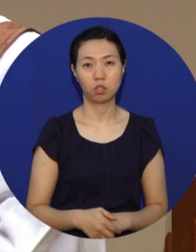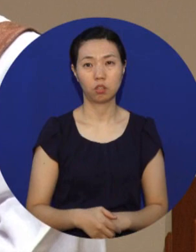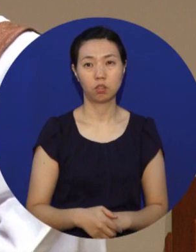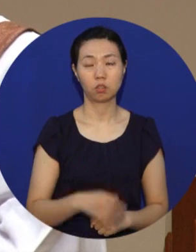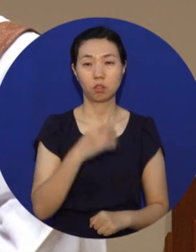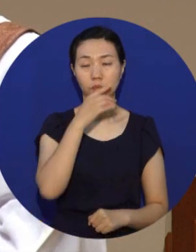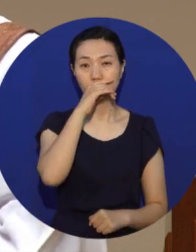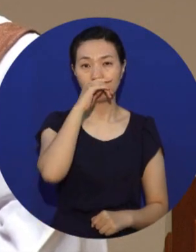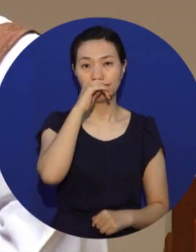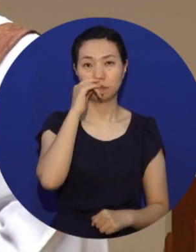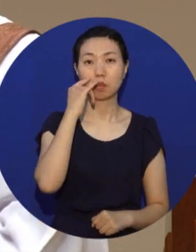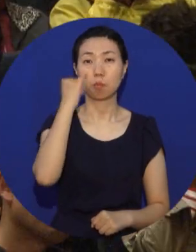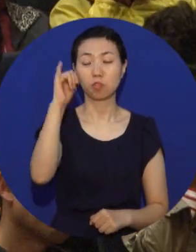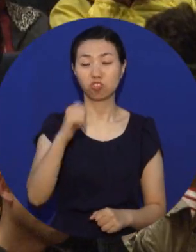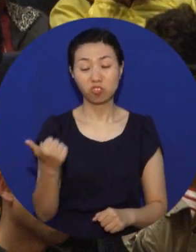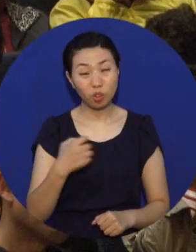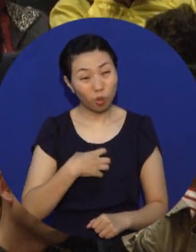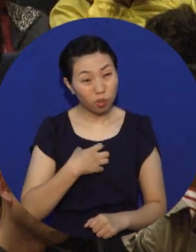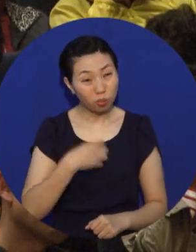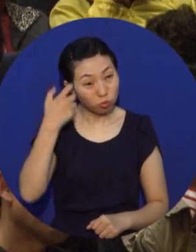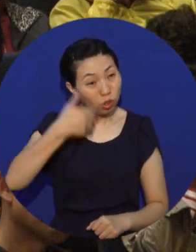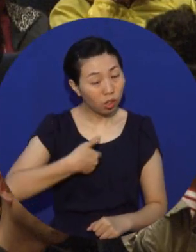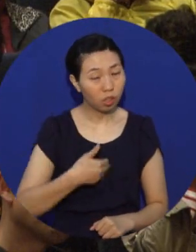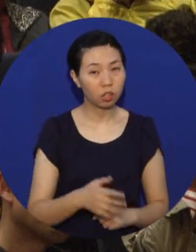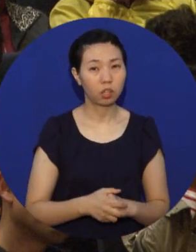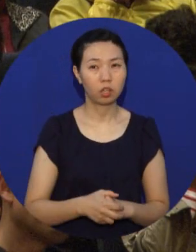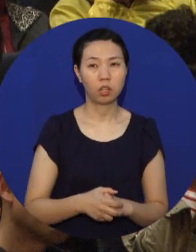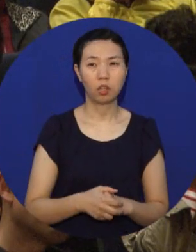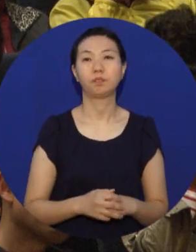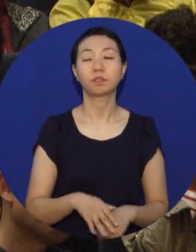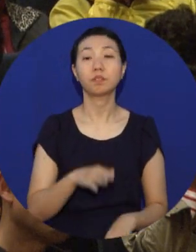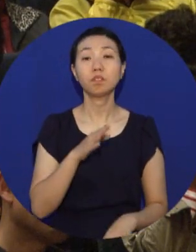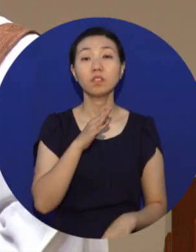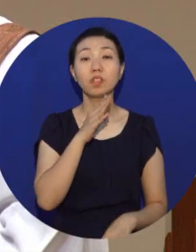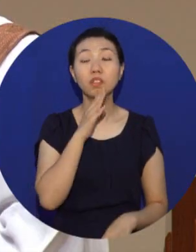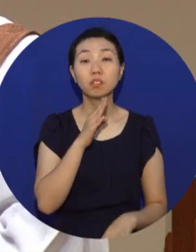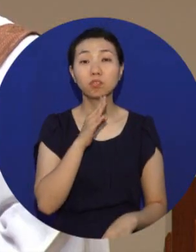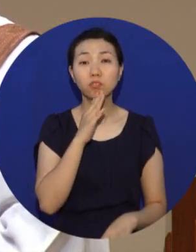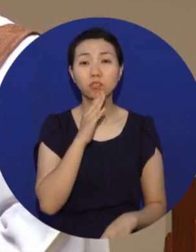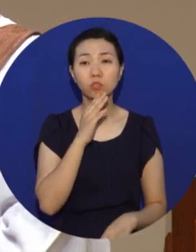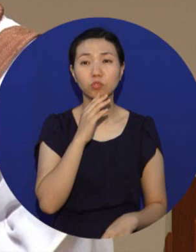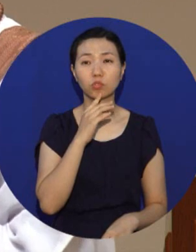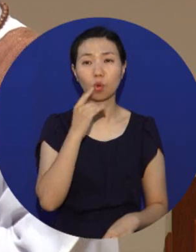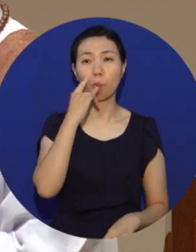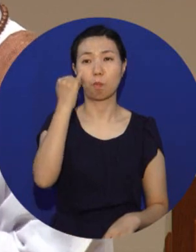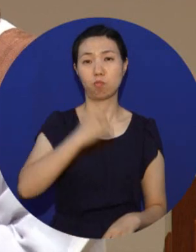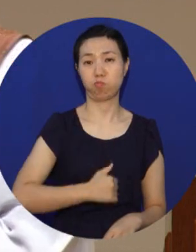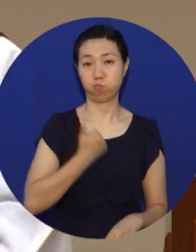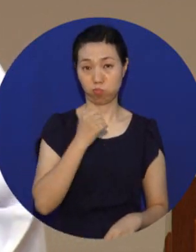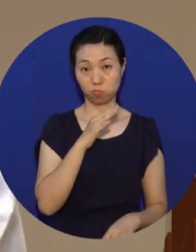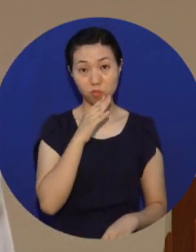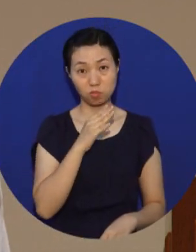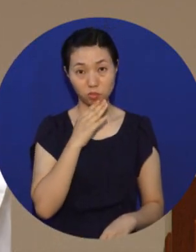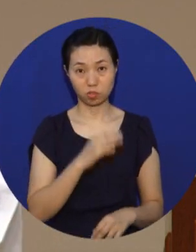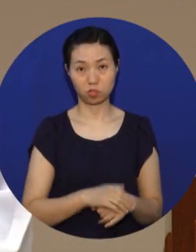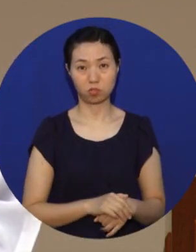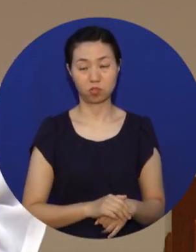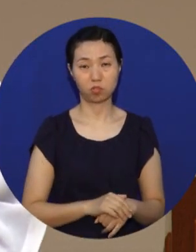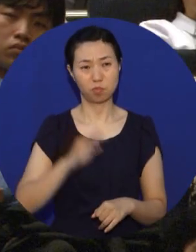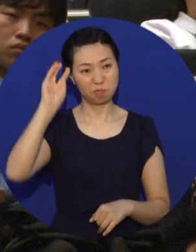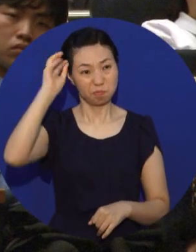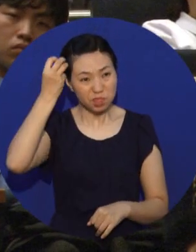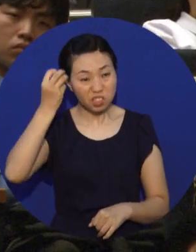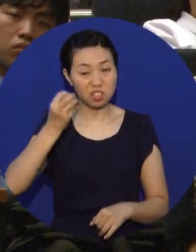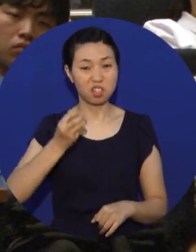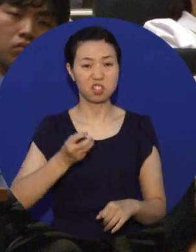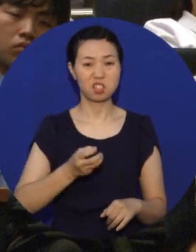어머니가 죽을까 봐 걱정이 돼가지고 물어보는 거야? 아니 막 좀 실제로 약간 화병도 나셔서 화병 나지. 아들 딸 공부